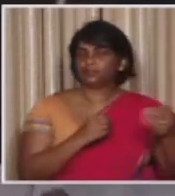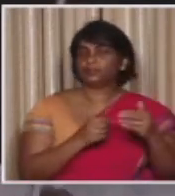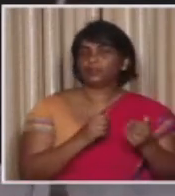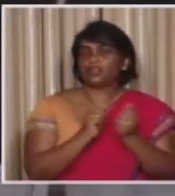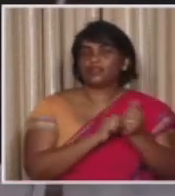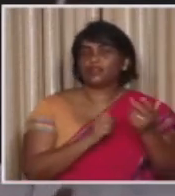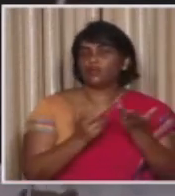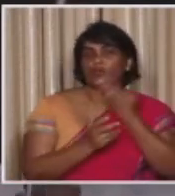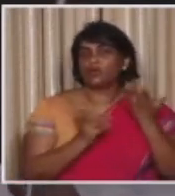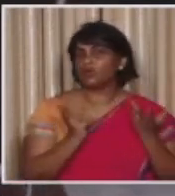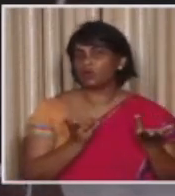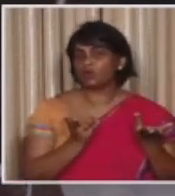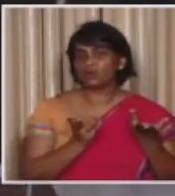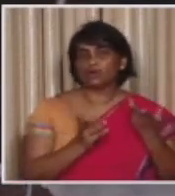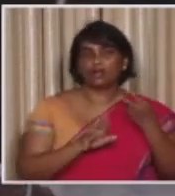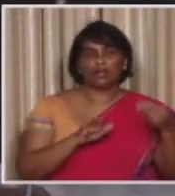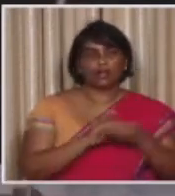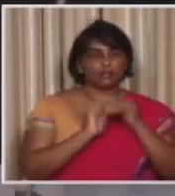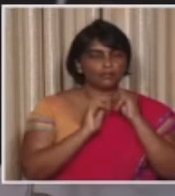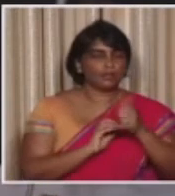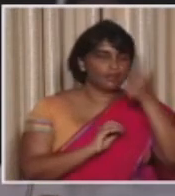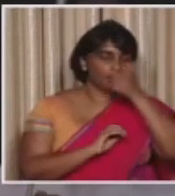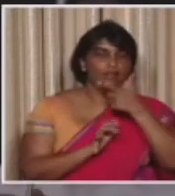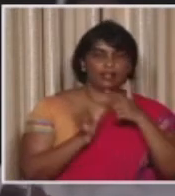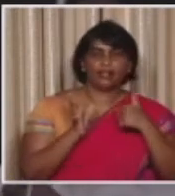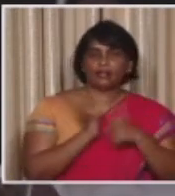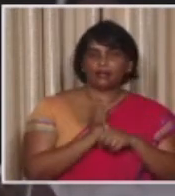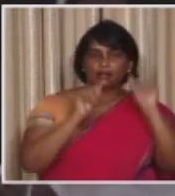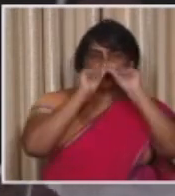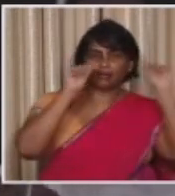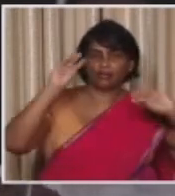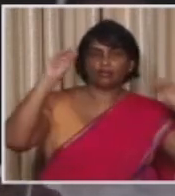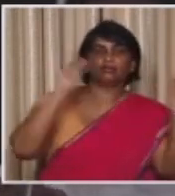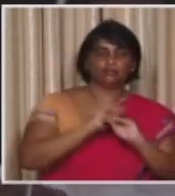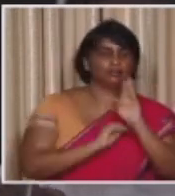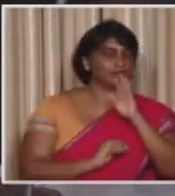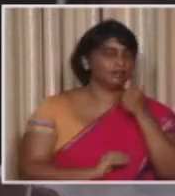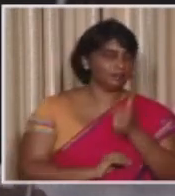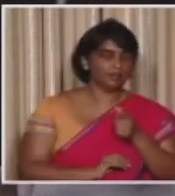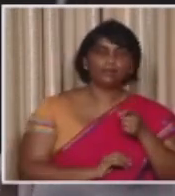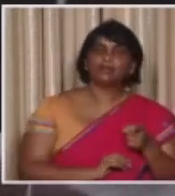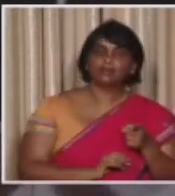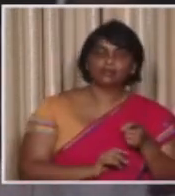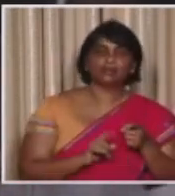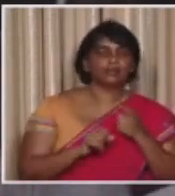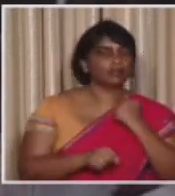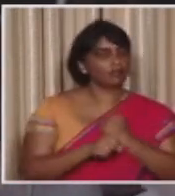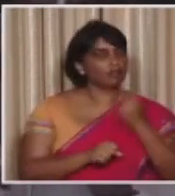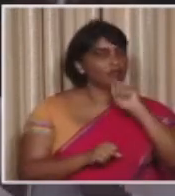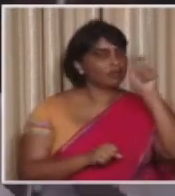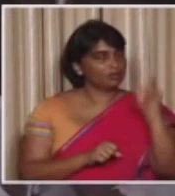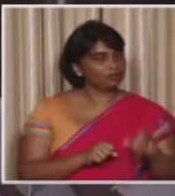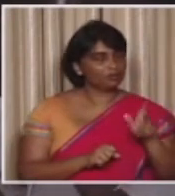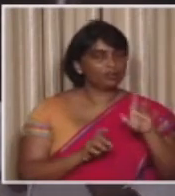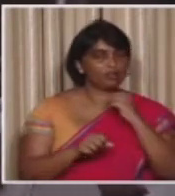මොනවද කරන්න පුළුවා දැන් අලුත් අල්ලස් දූෂණ පනතේ මම දැක්ක වගන්තියක් එක්කව කළාත ඒක ඉතාම හොඳයි මොකද යම් රාජ්‍ය නිලධාරියෙක් රජයට